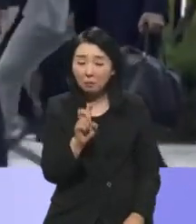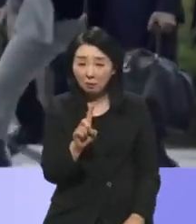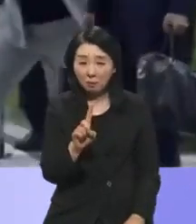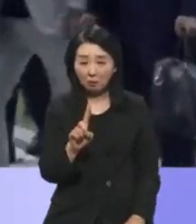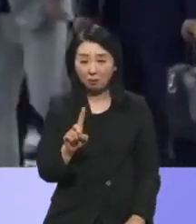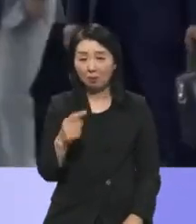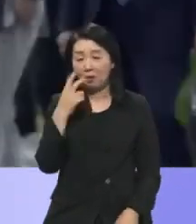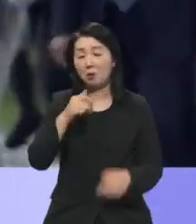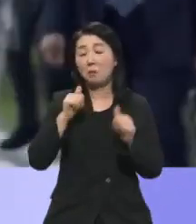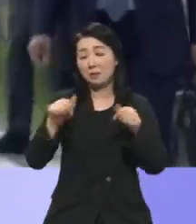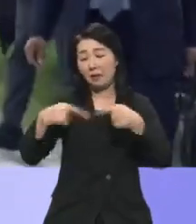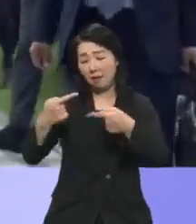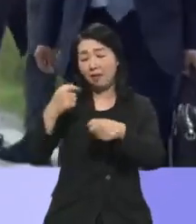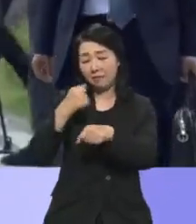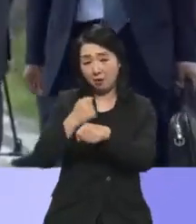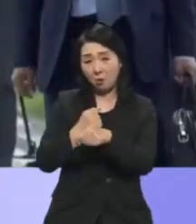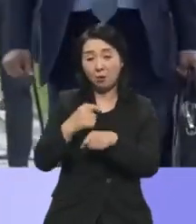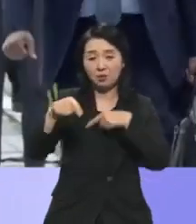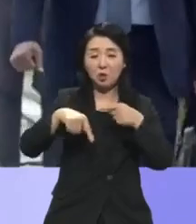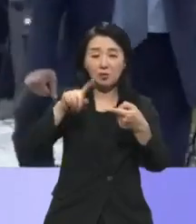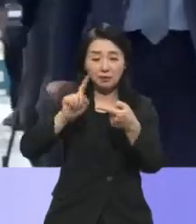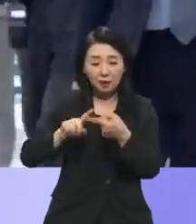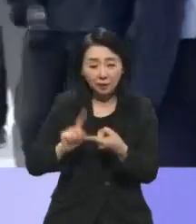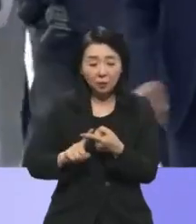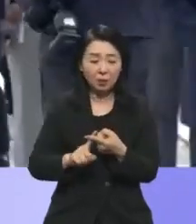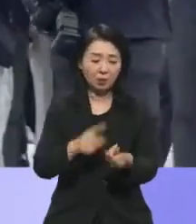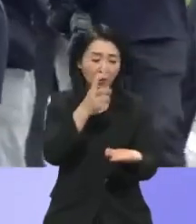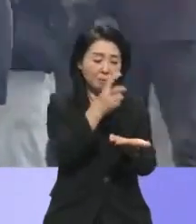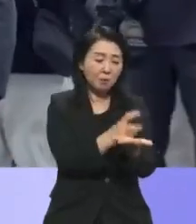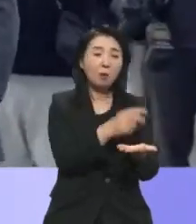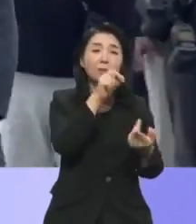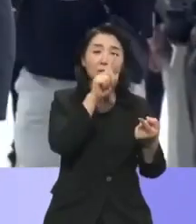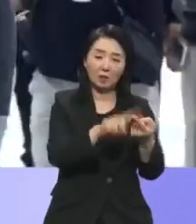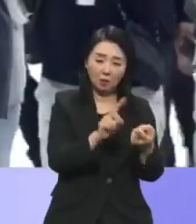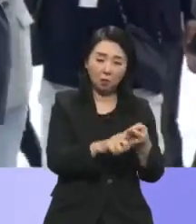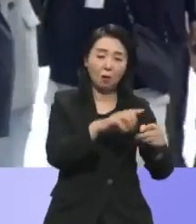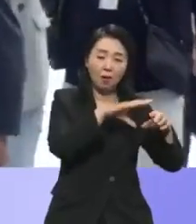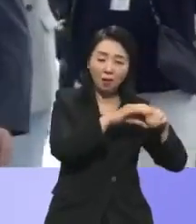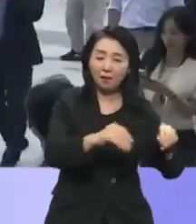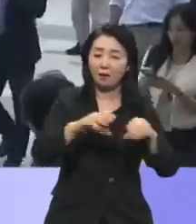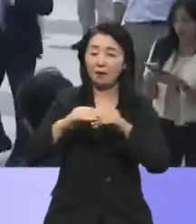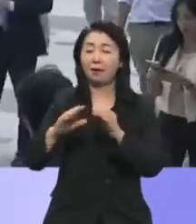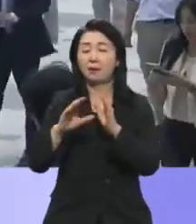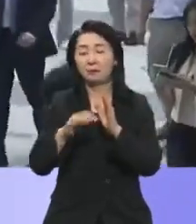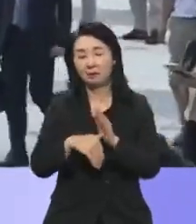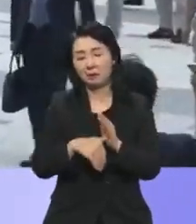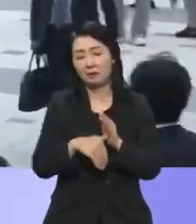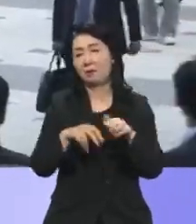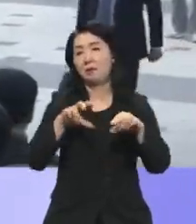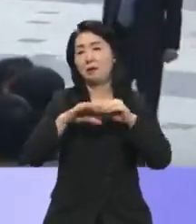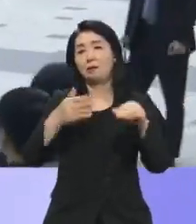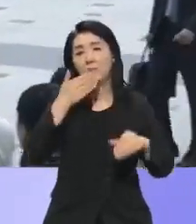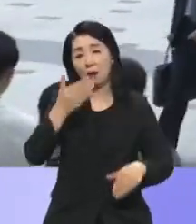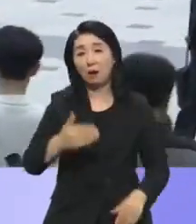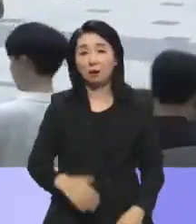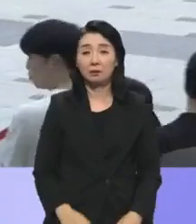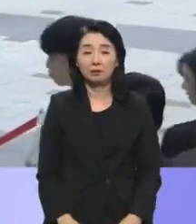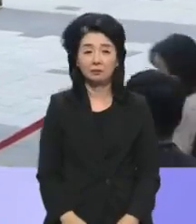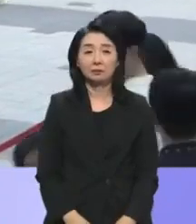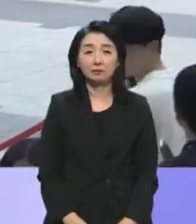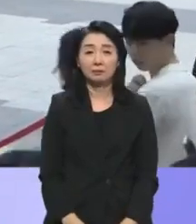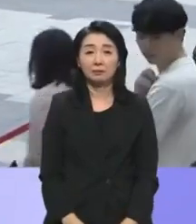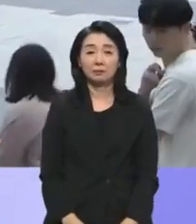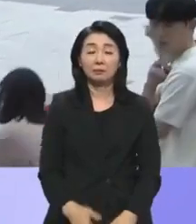정치는 정치되도록 사법영역은 사법 영역대로 가면 저는 출근 나온다고 보고 지금 말씀하신게 그래서